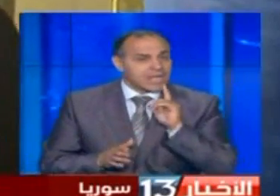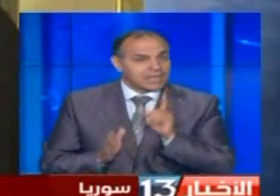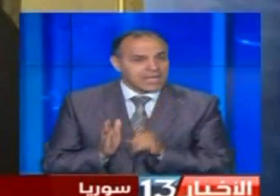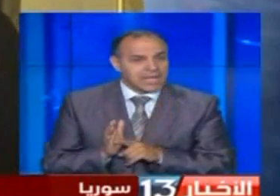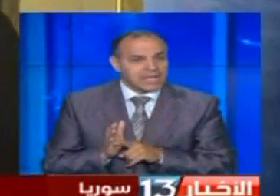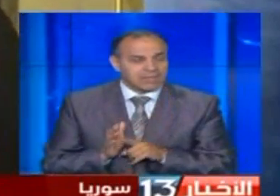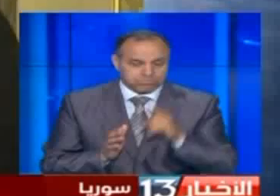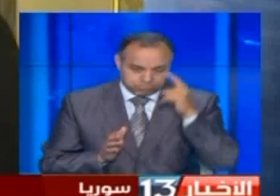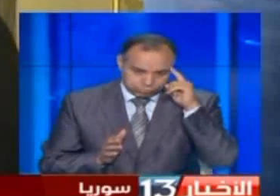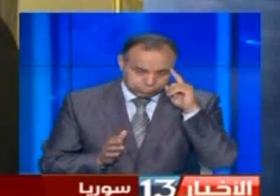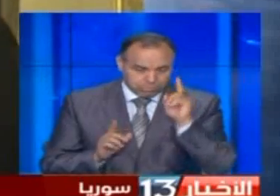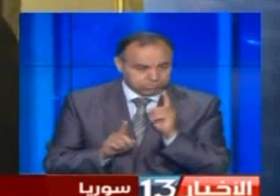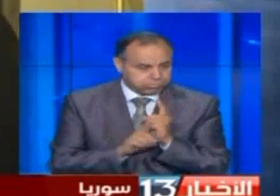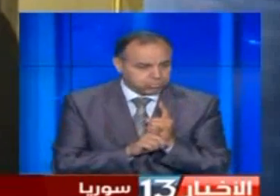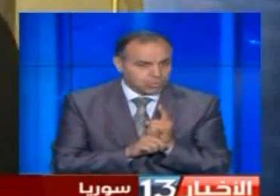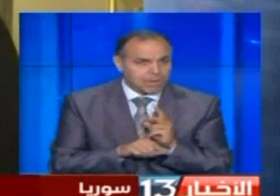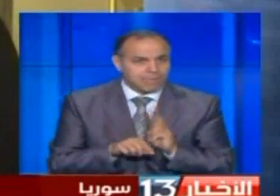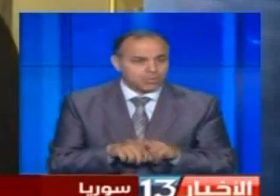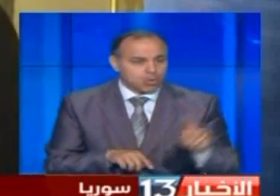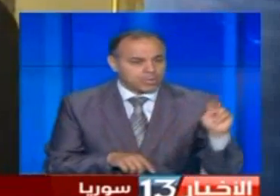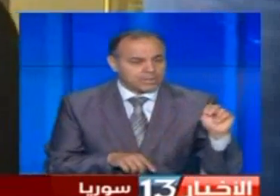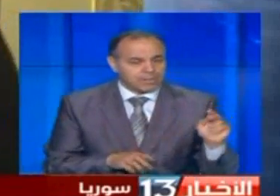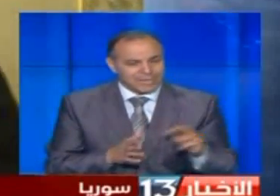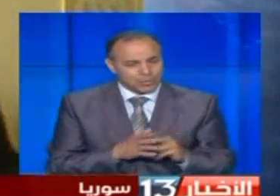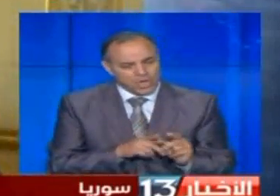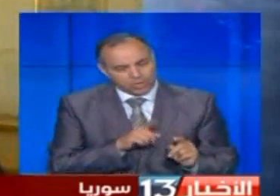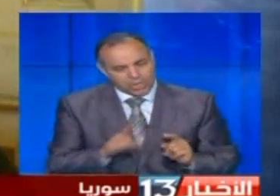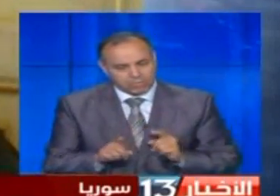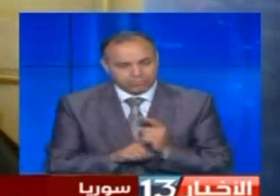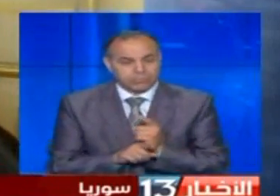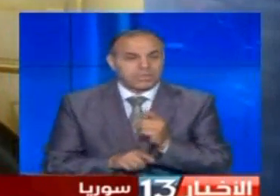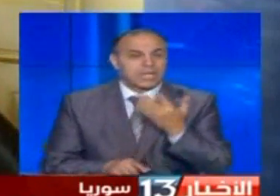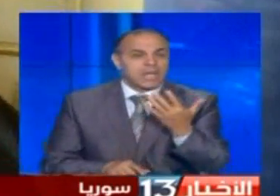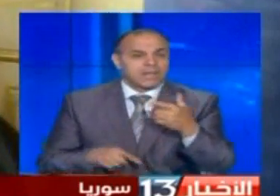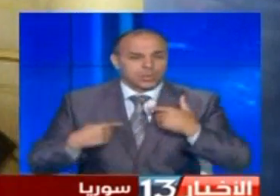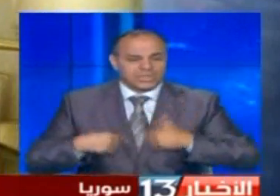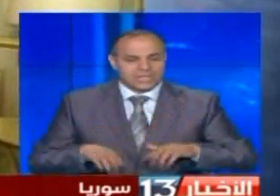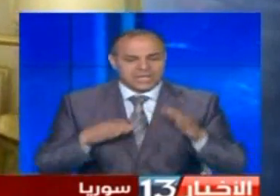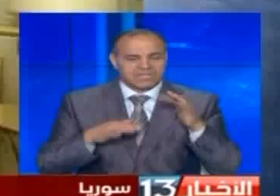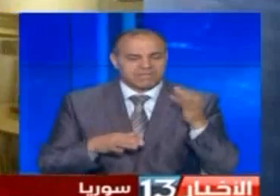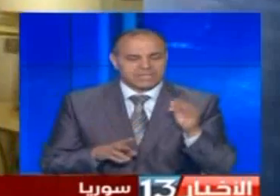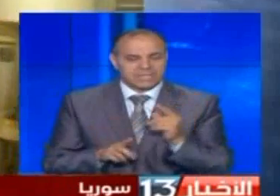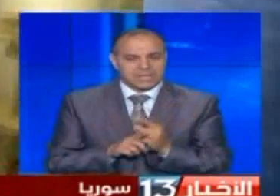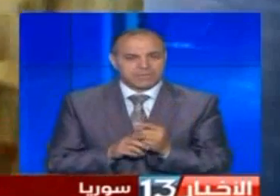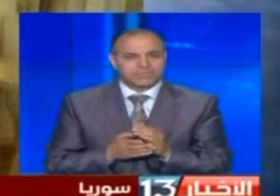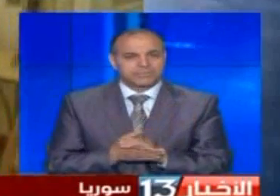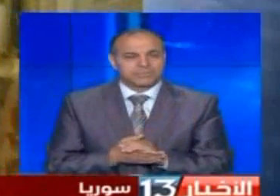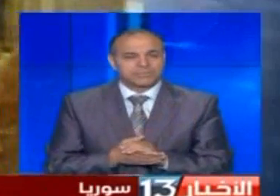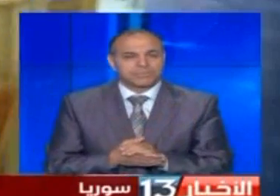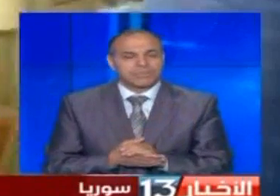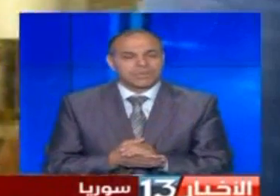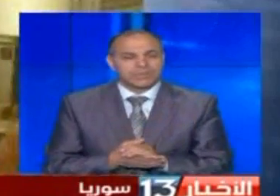ذات الموقف خلال اللقاء جمع المبعوث الأممي إلى سوريا ستيفان دي ميستورا بوزير الخارجية الفرنسية جون